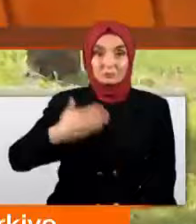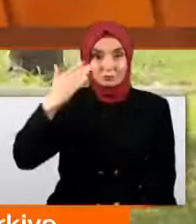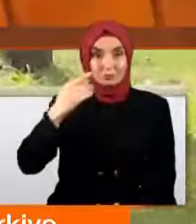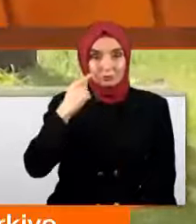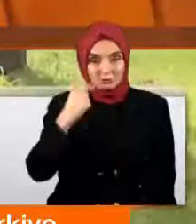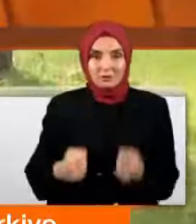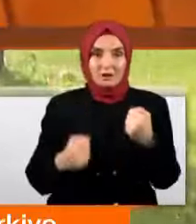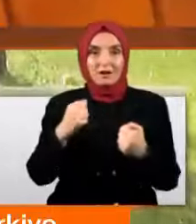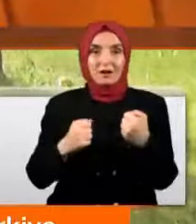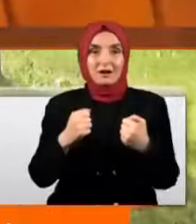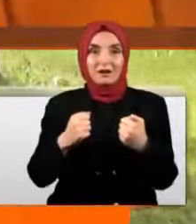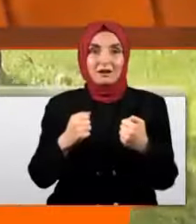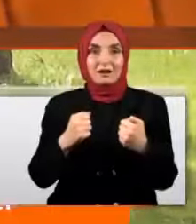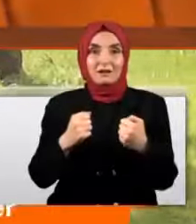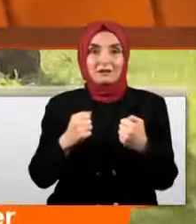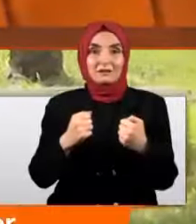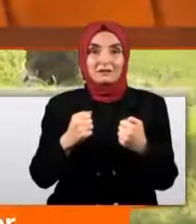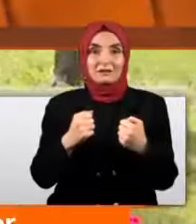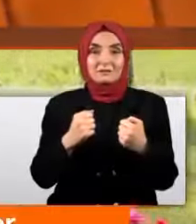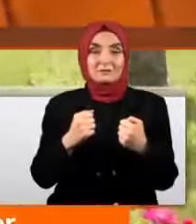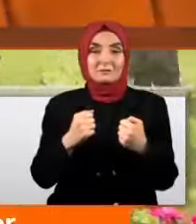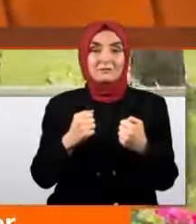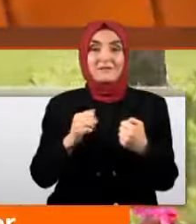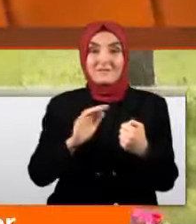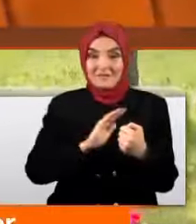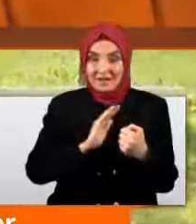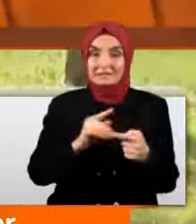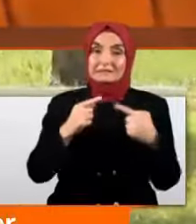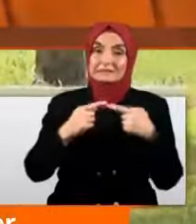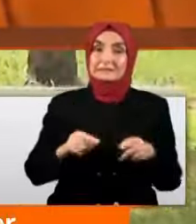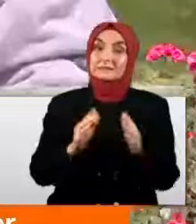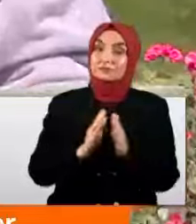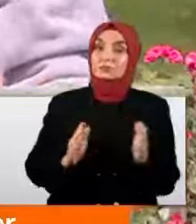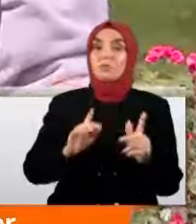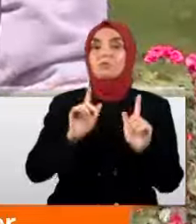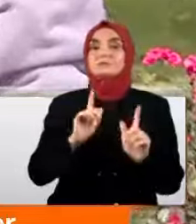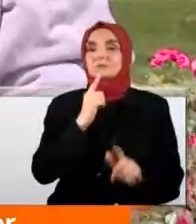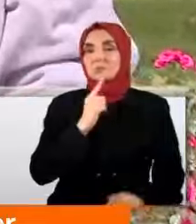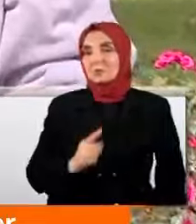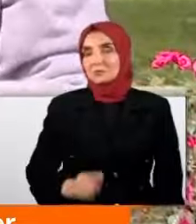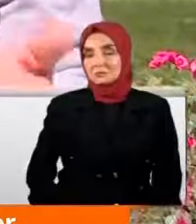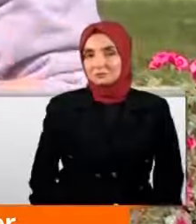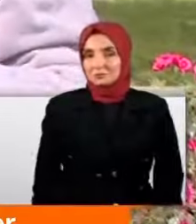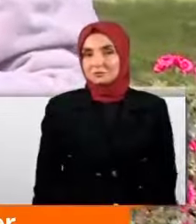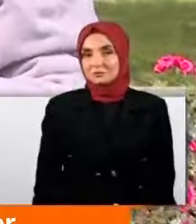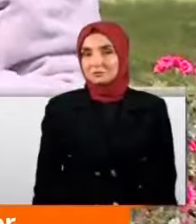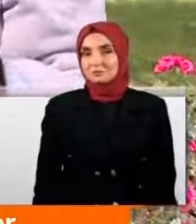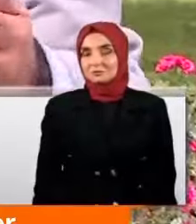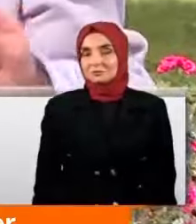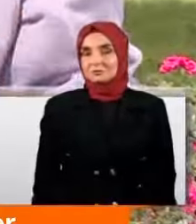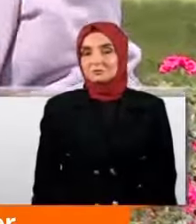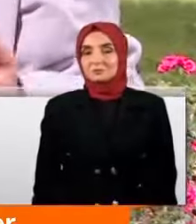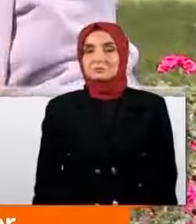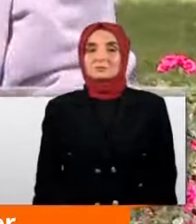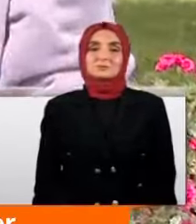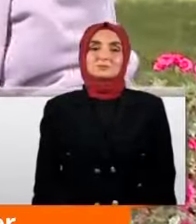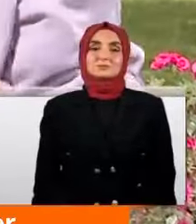araç kullanırken çok daha büyük sınavlardan geçmesi gerektiğini söylüyor. 70 yaşında